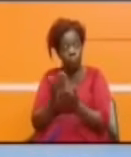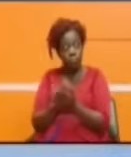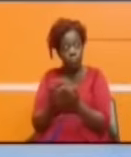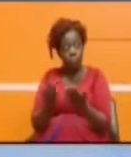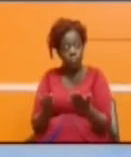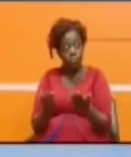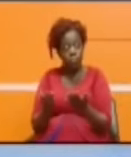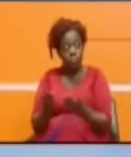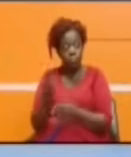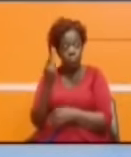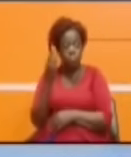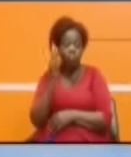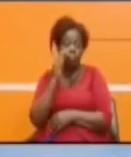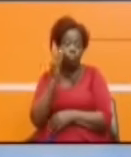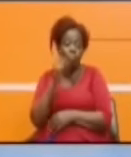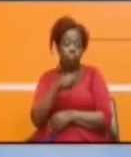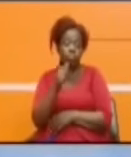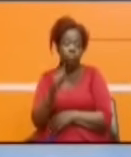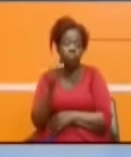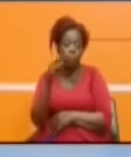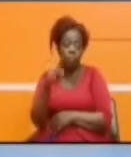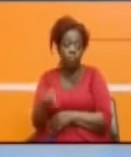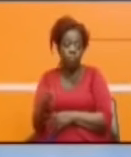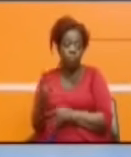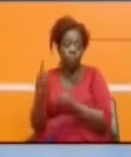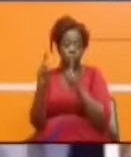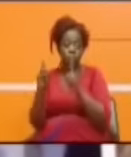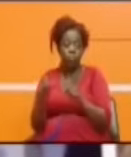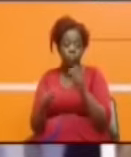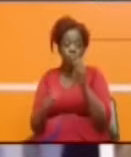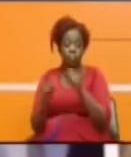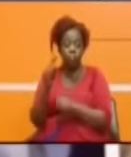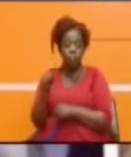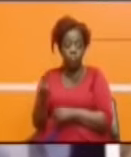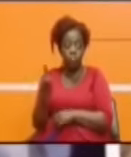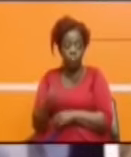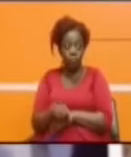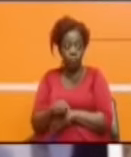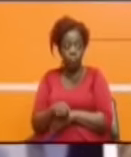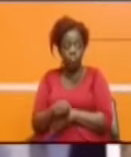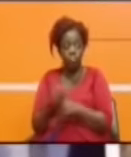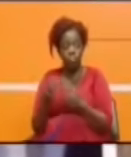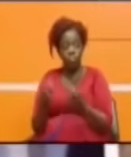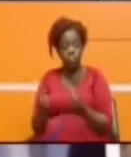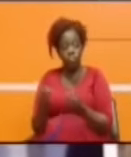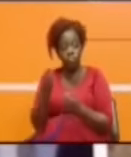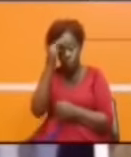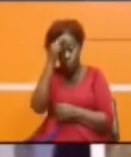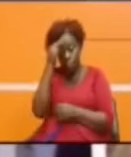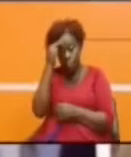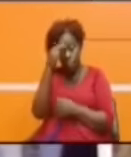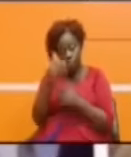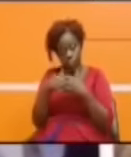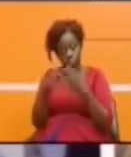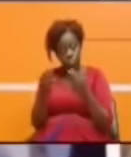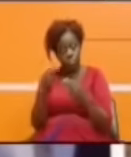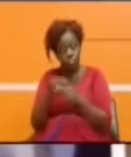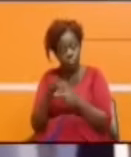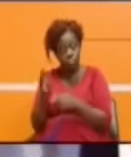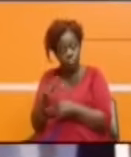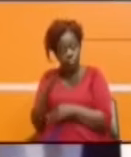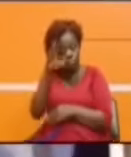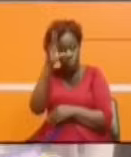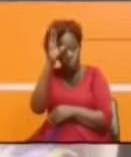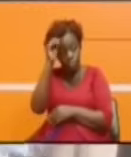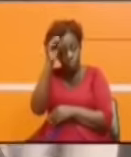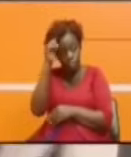1 million each to correct the subjects that we had failed. Ebyo nga biri bityo muyizi yabulamu amannya ga minisita ebyenjigiriza n'ebyemizannyo